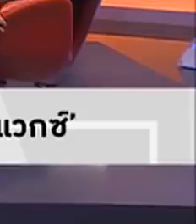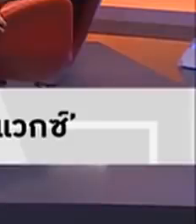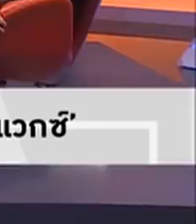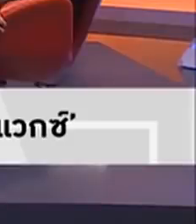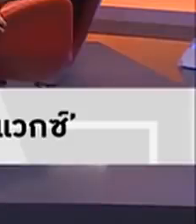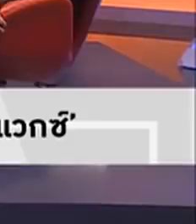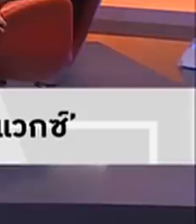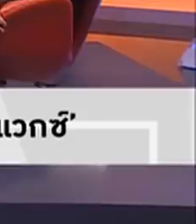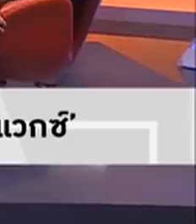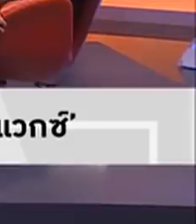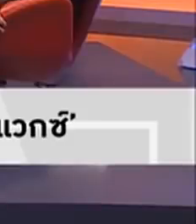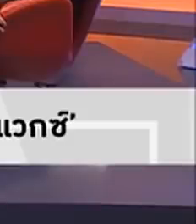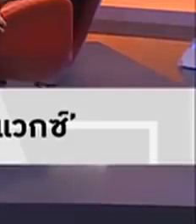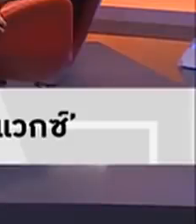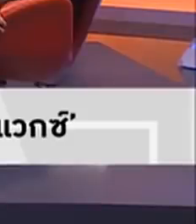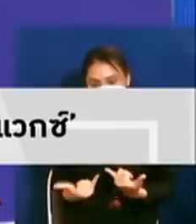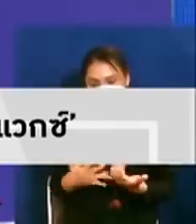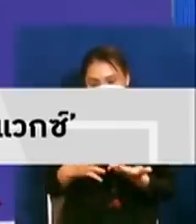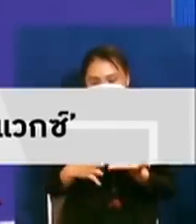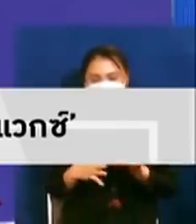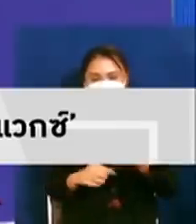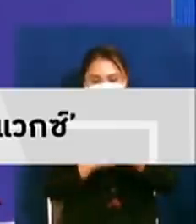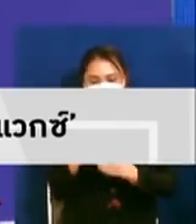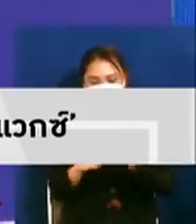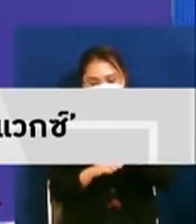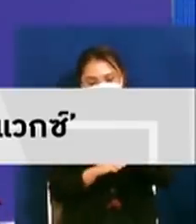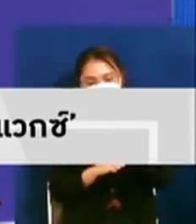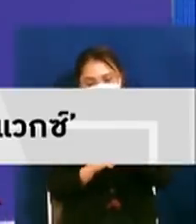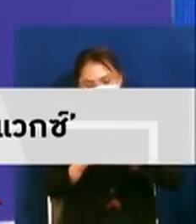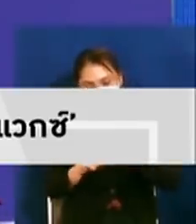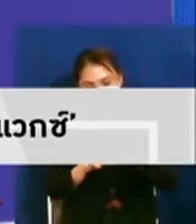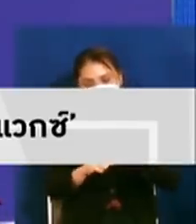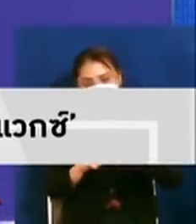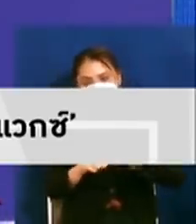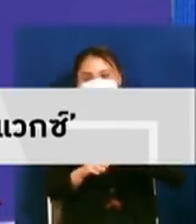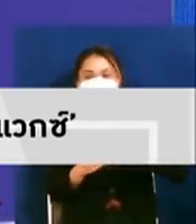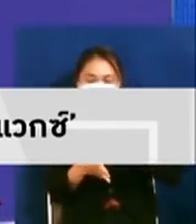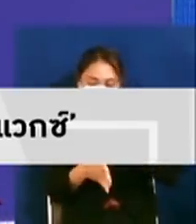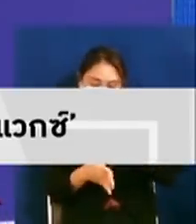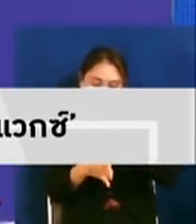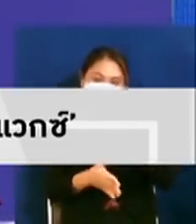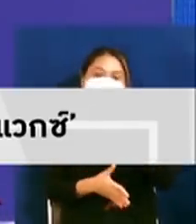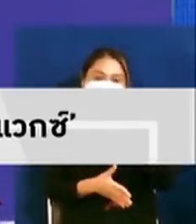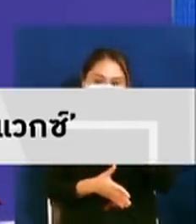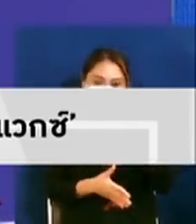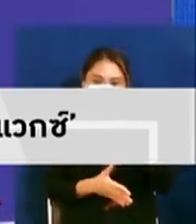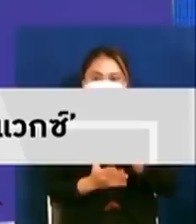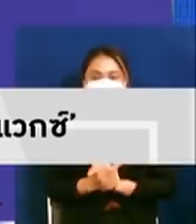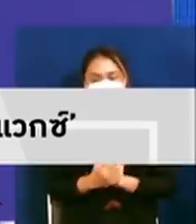มทั้งสถานการณ์การกลายพันธุ์ของไวรัสก็ไม่ใช่เรื่องที่เราคาดหมายไว้ล่วงหน้าเกิดขึ้นแล้วทำให้เกิดการระบาดของโรครุน